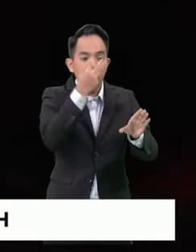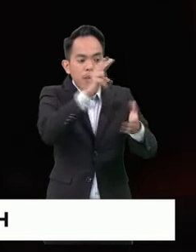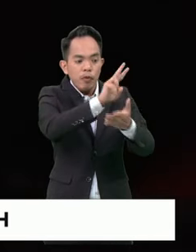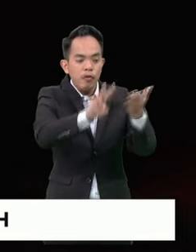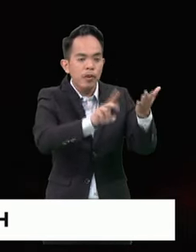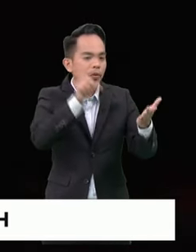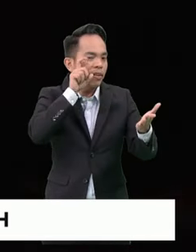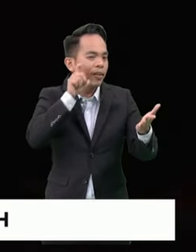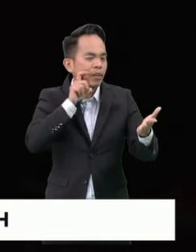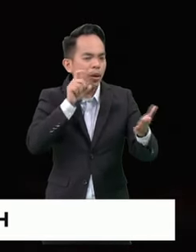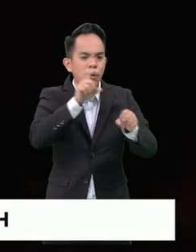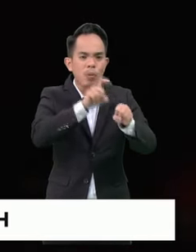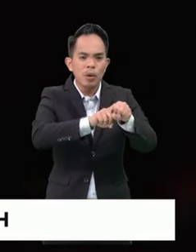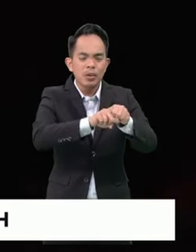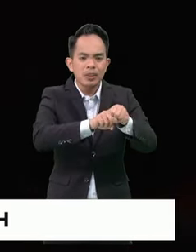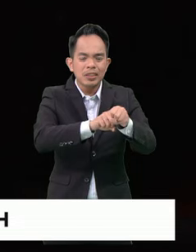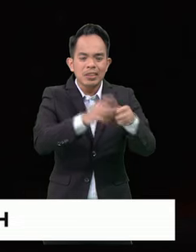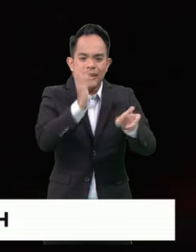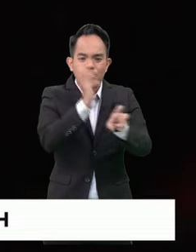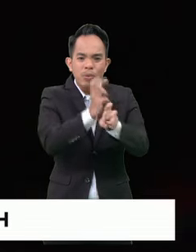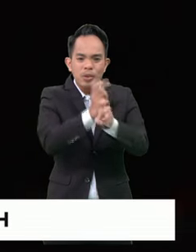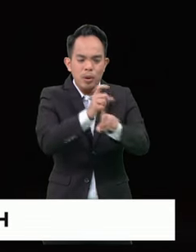kesempitan hidup sewaktu bergelar pelajar.